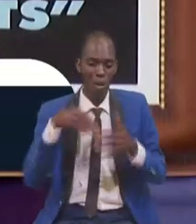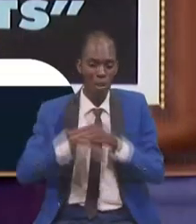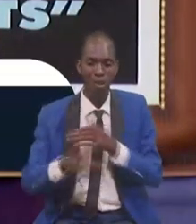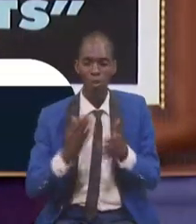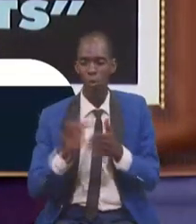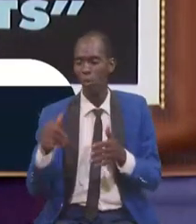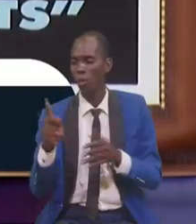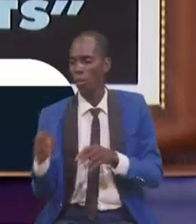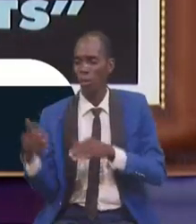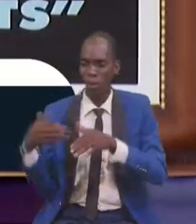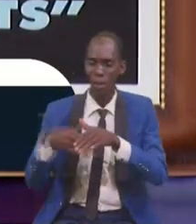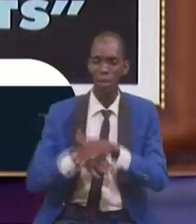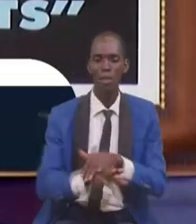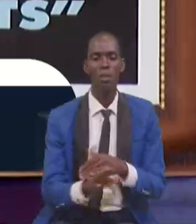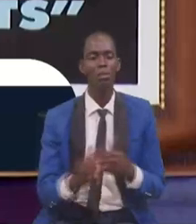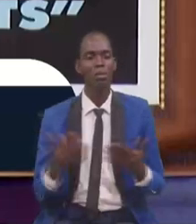je m'y plonge là-bas, quelqu'un